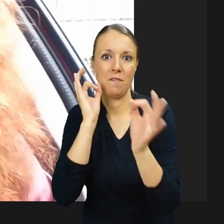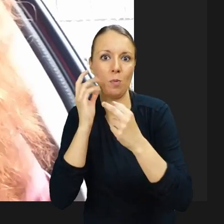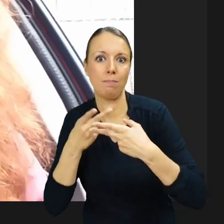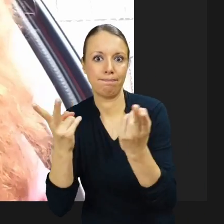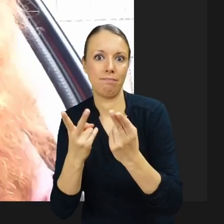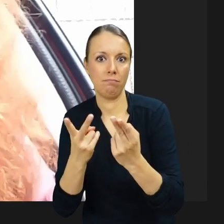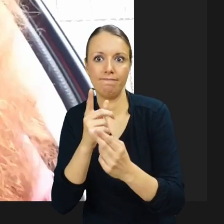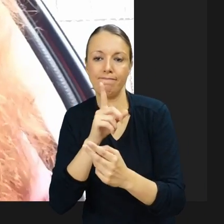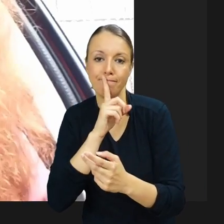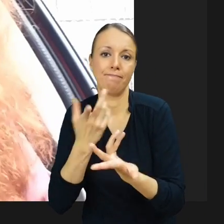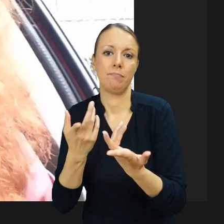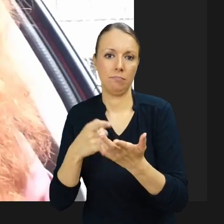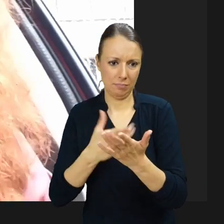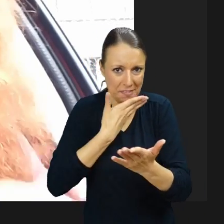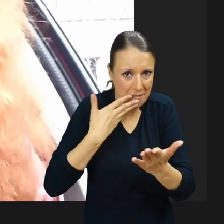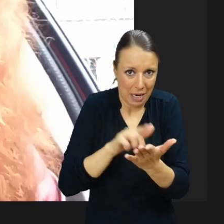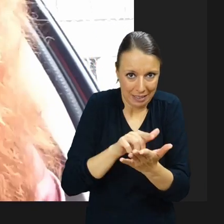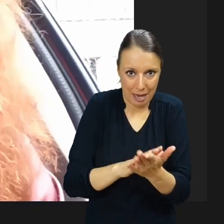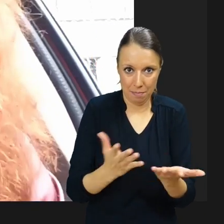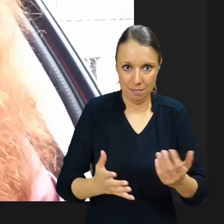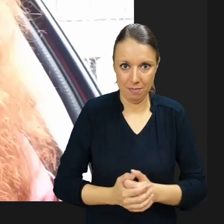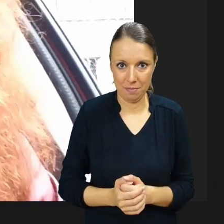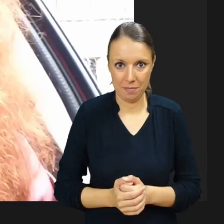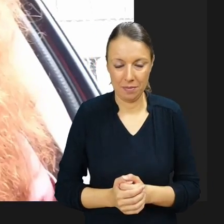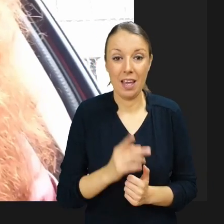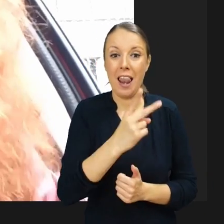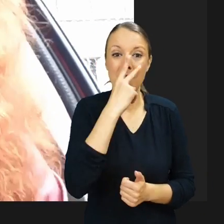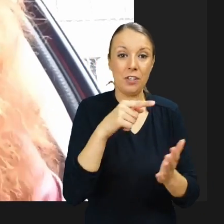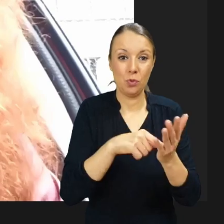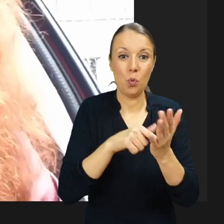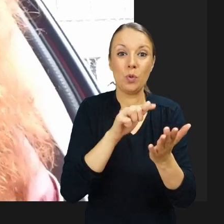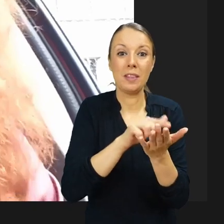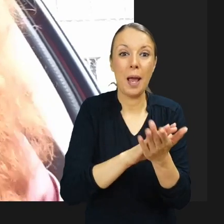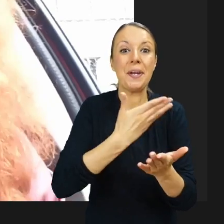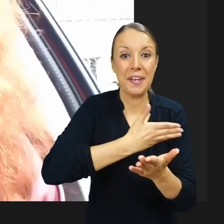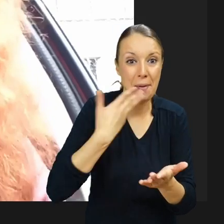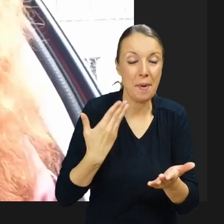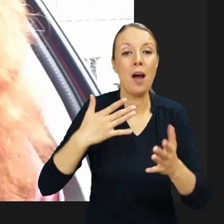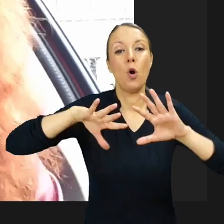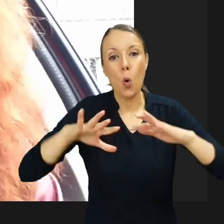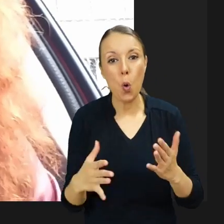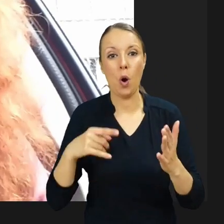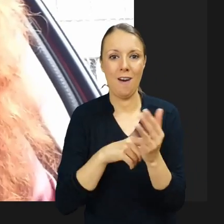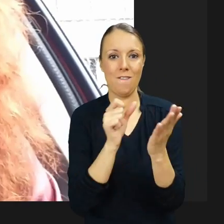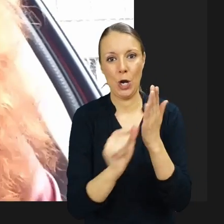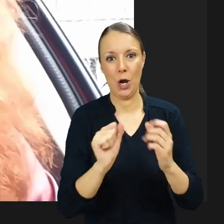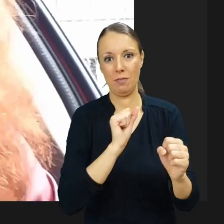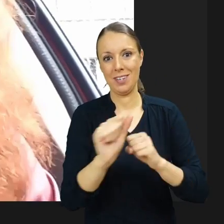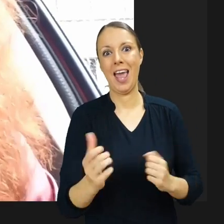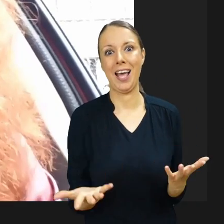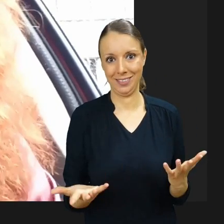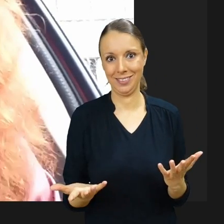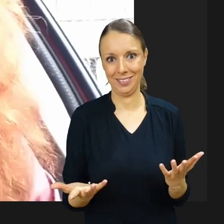Natomiast ich zdaniem to, że nie ma tam przewidzianego wyjątku, jest najlepszym dowodem na to, że właśnie jest ten wyjątek, ponieważ